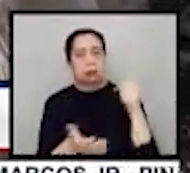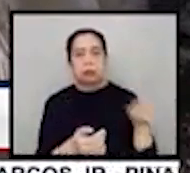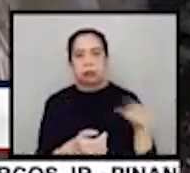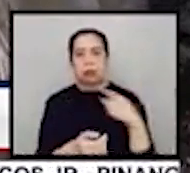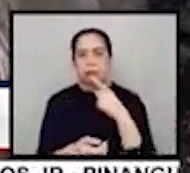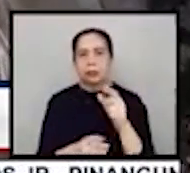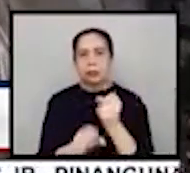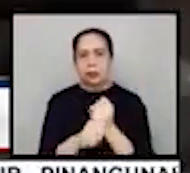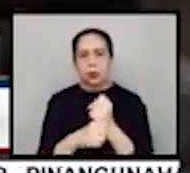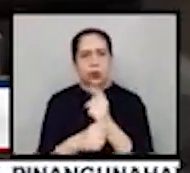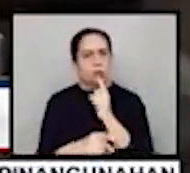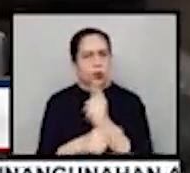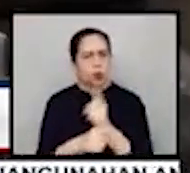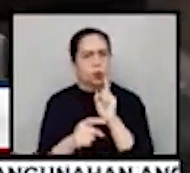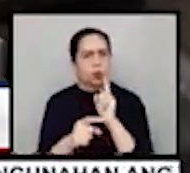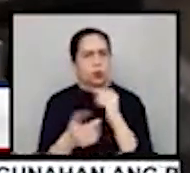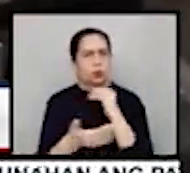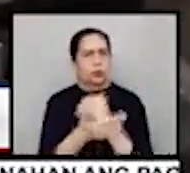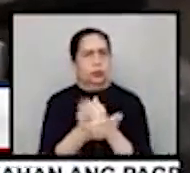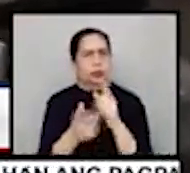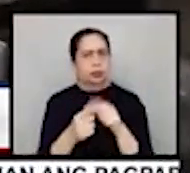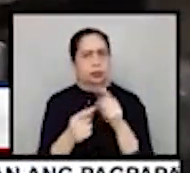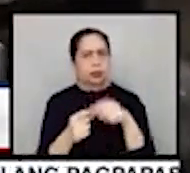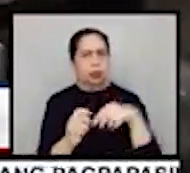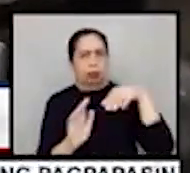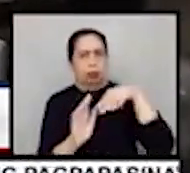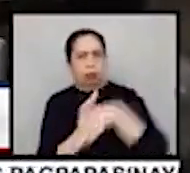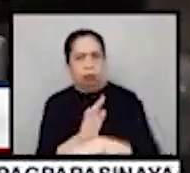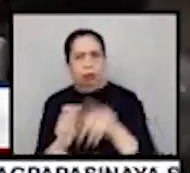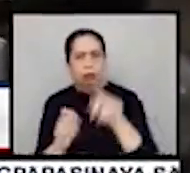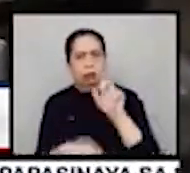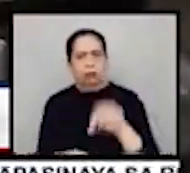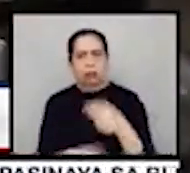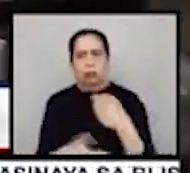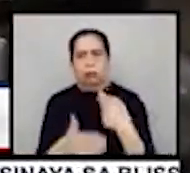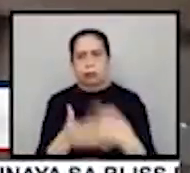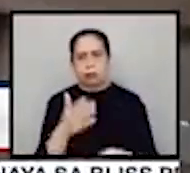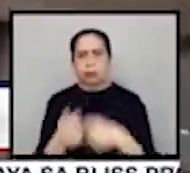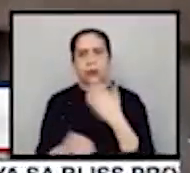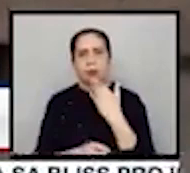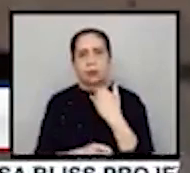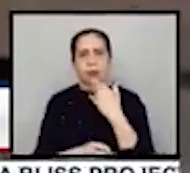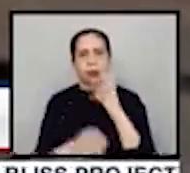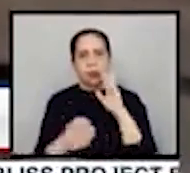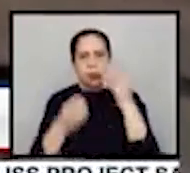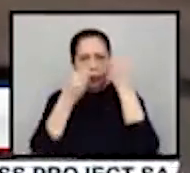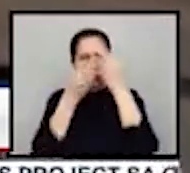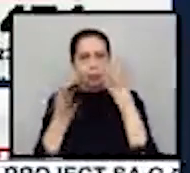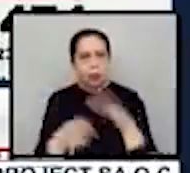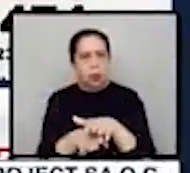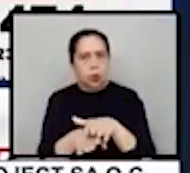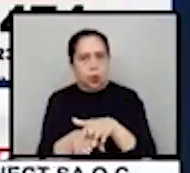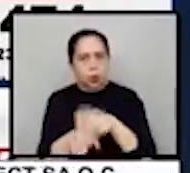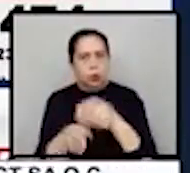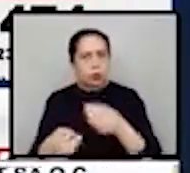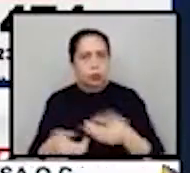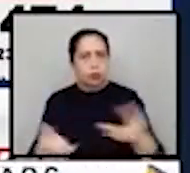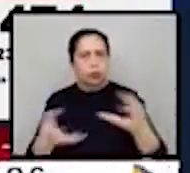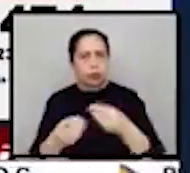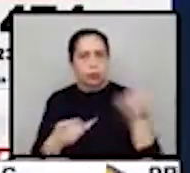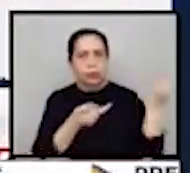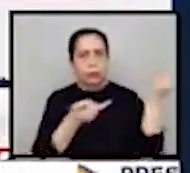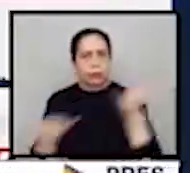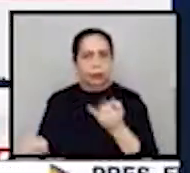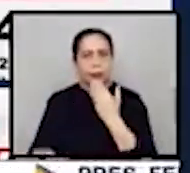na iiwasan ang pagdapa ng presyo ng lokal na asukal at ilalabas ng dahan-dahan ng mga imported. Kami po sa